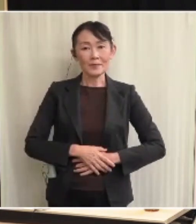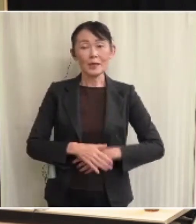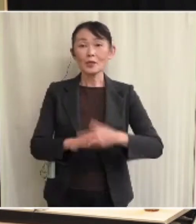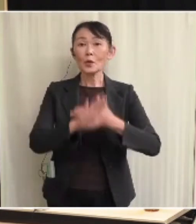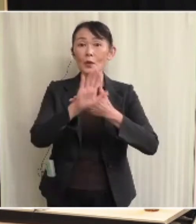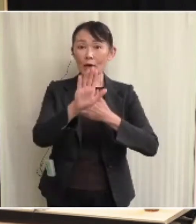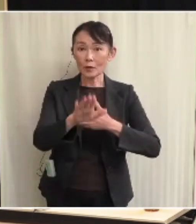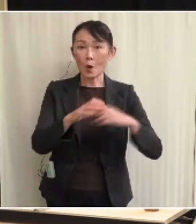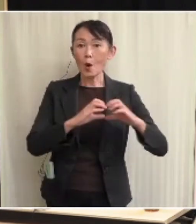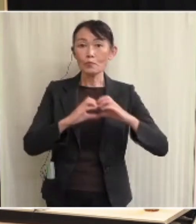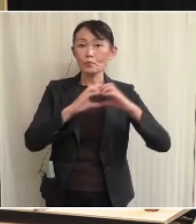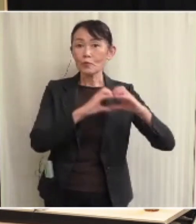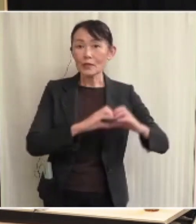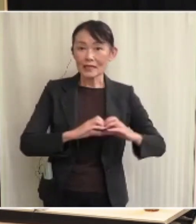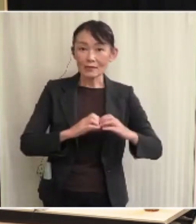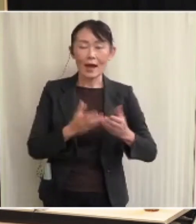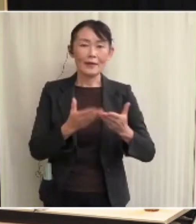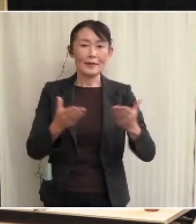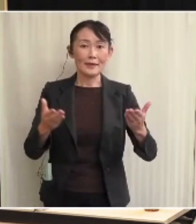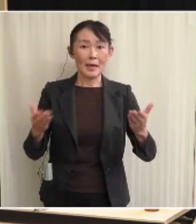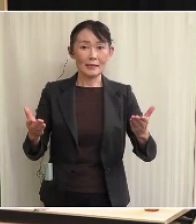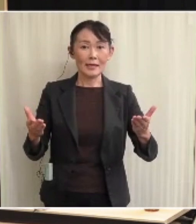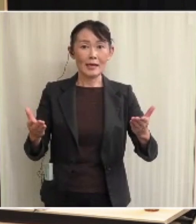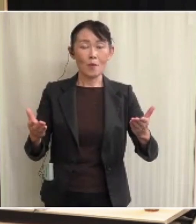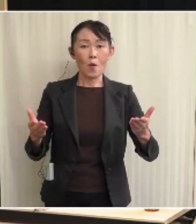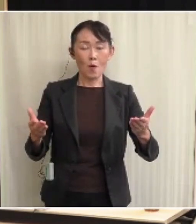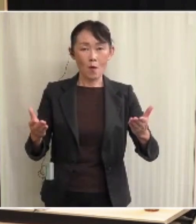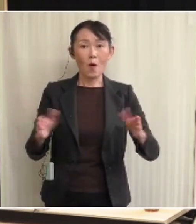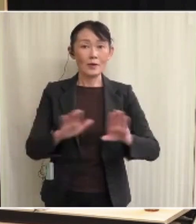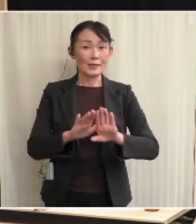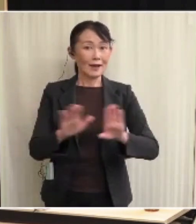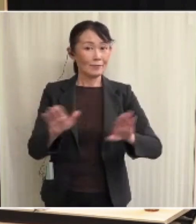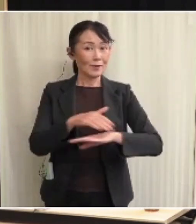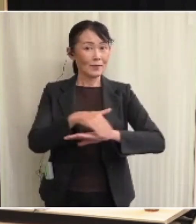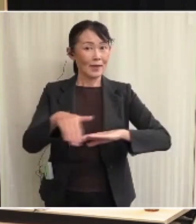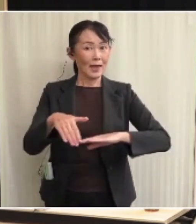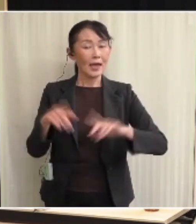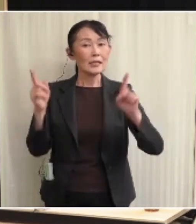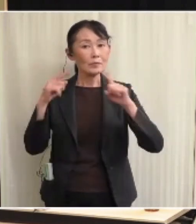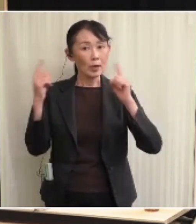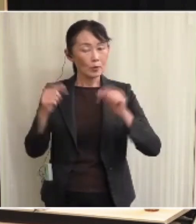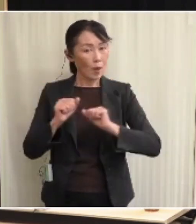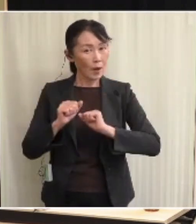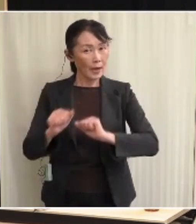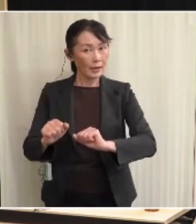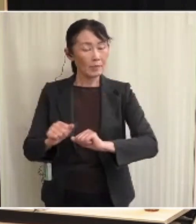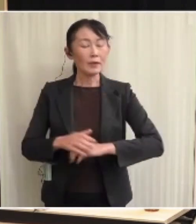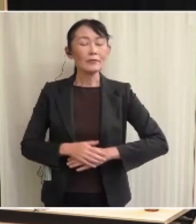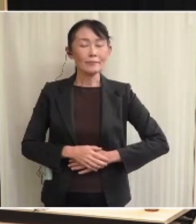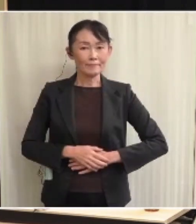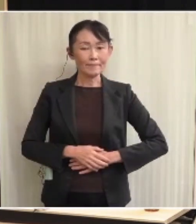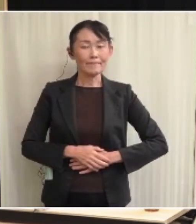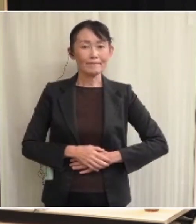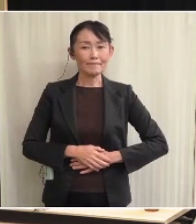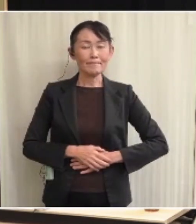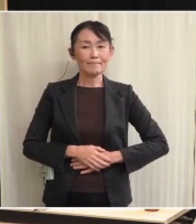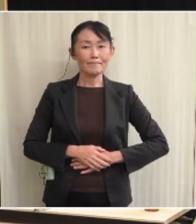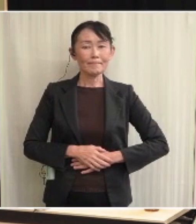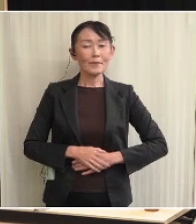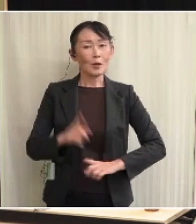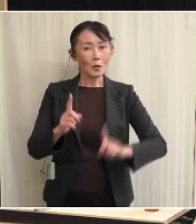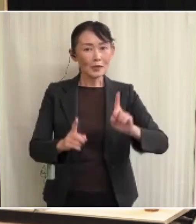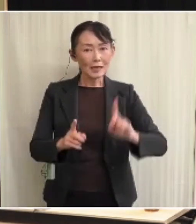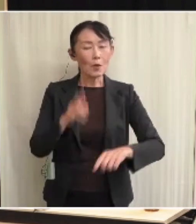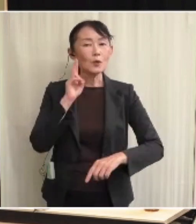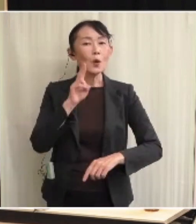リキュア展示、全プリキュア展という展示会、それからイベントと、ライブイベントと、どちら